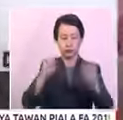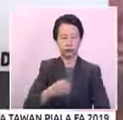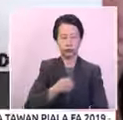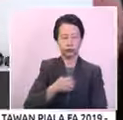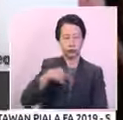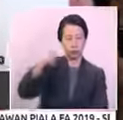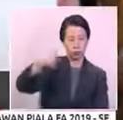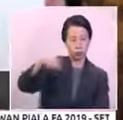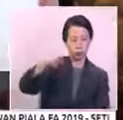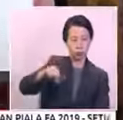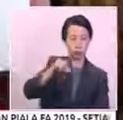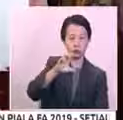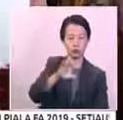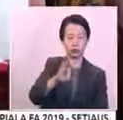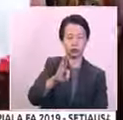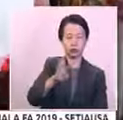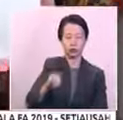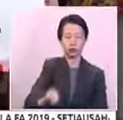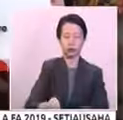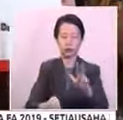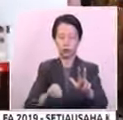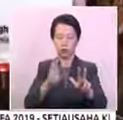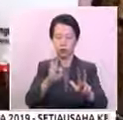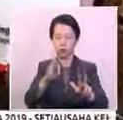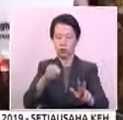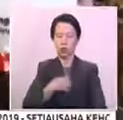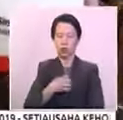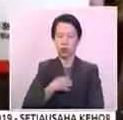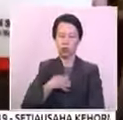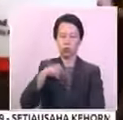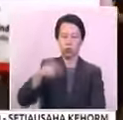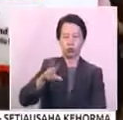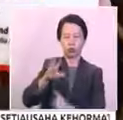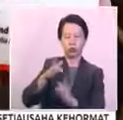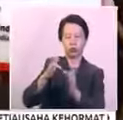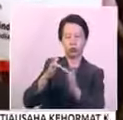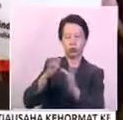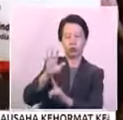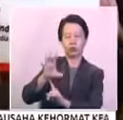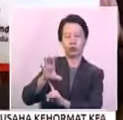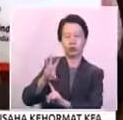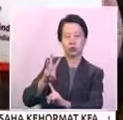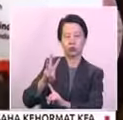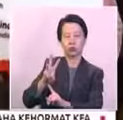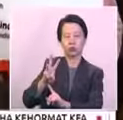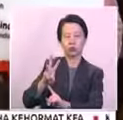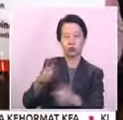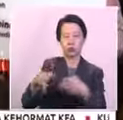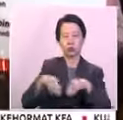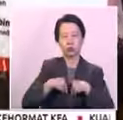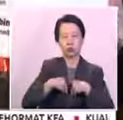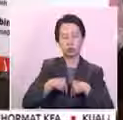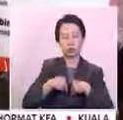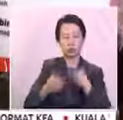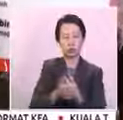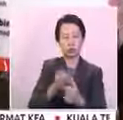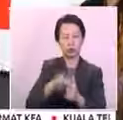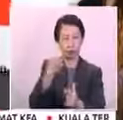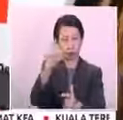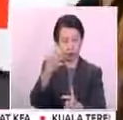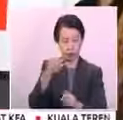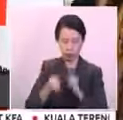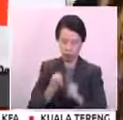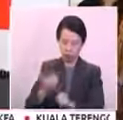Kualiti Liputan CFM, 390 aduan mengenai kualiti internet di pinggir bandar diterima sehingga Mei tahun ini. Tahun lalu